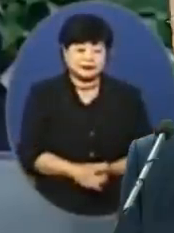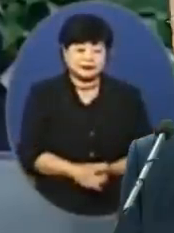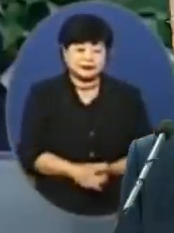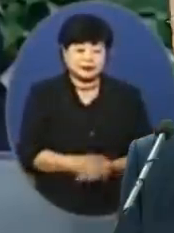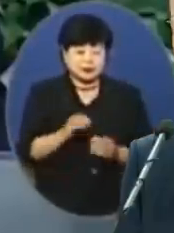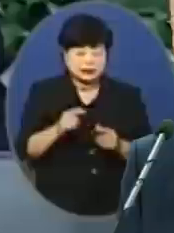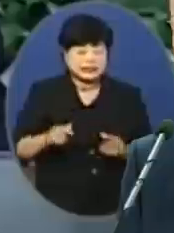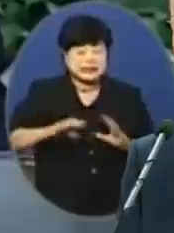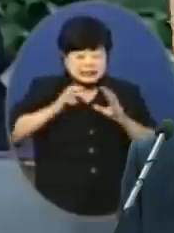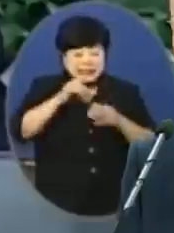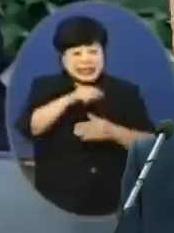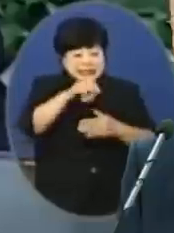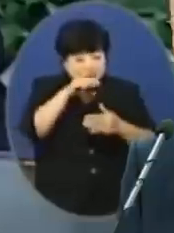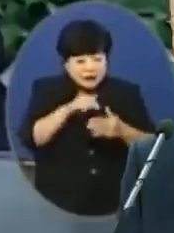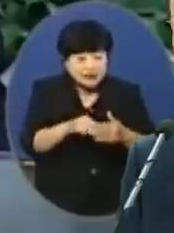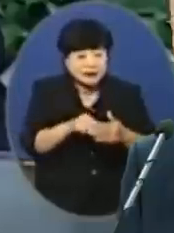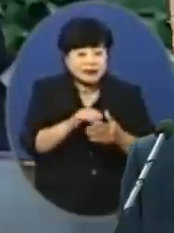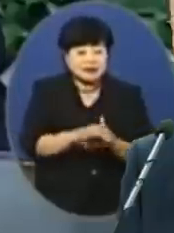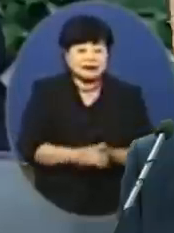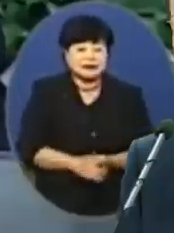안 보이는 세계에서